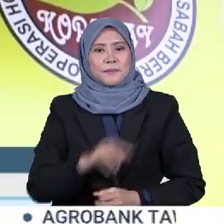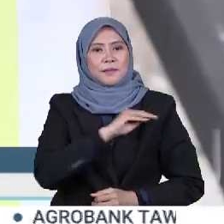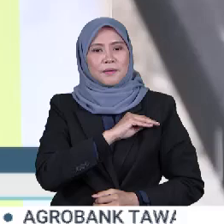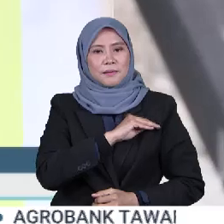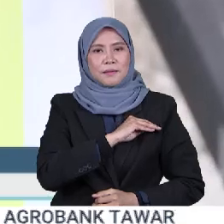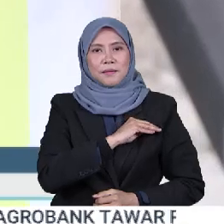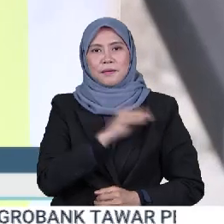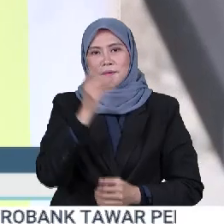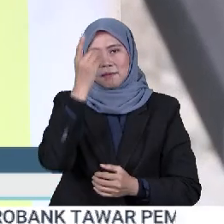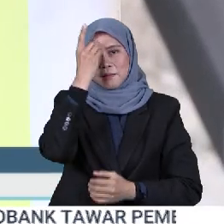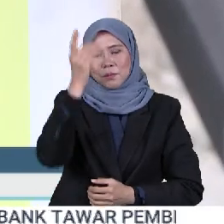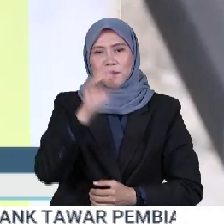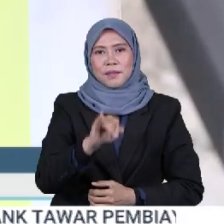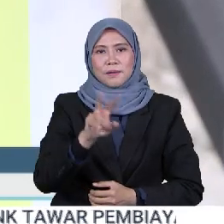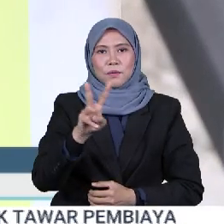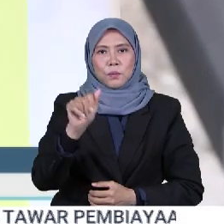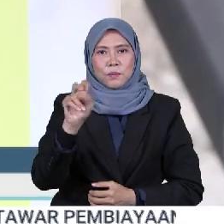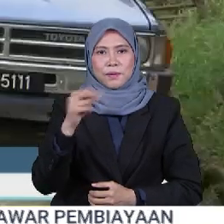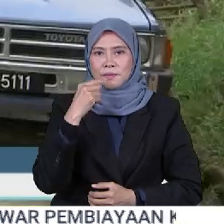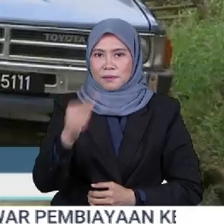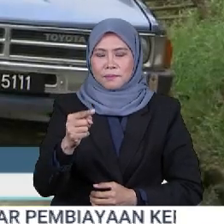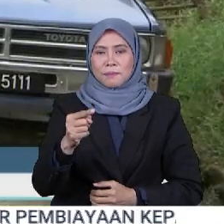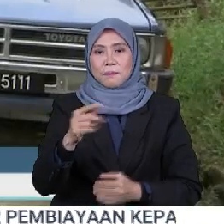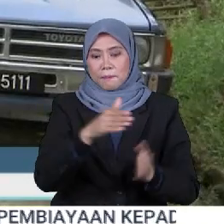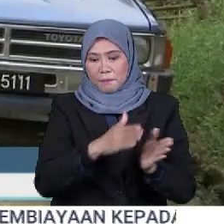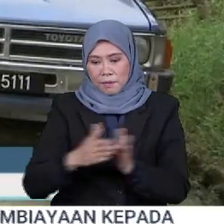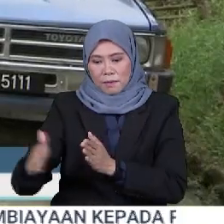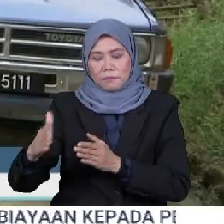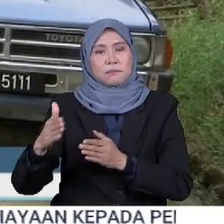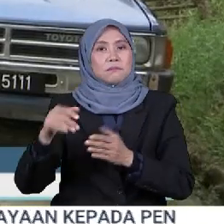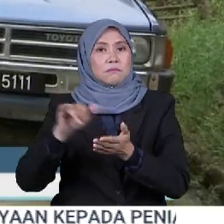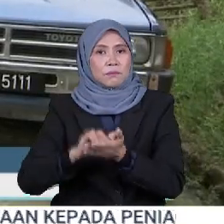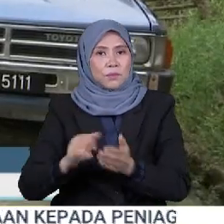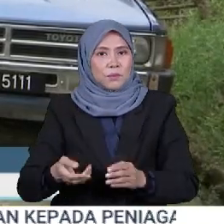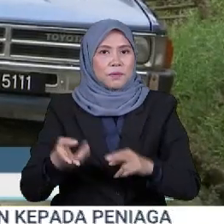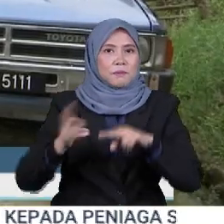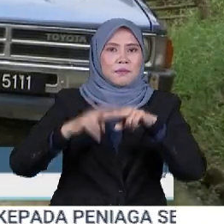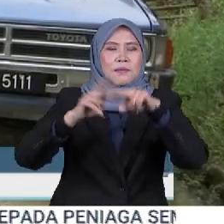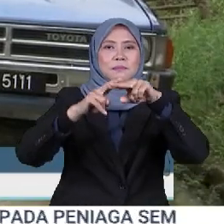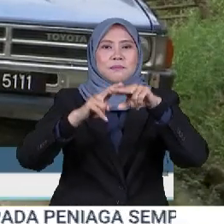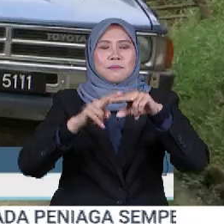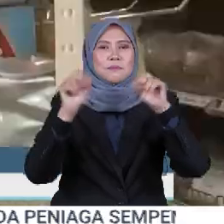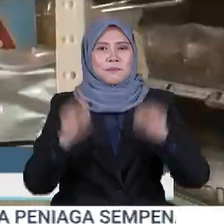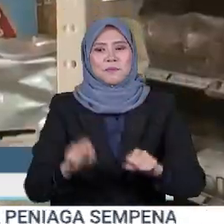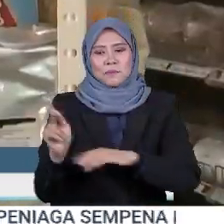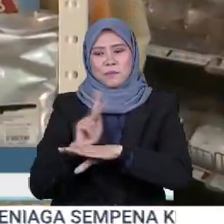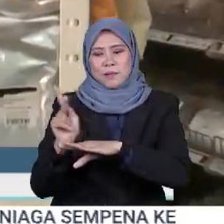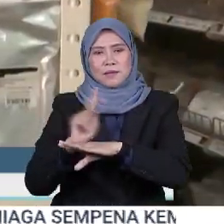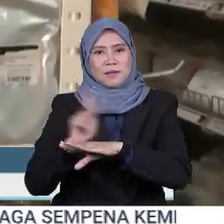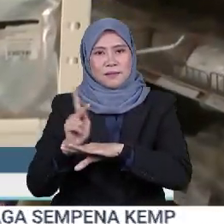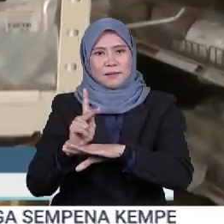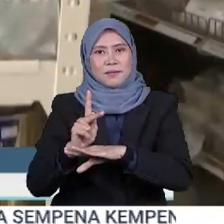Menterinya Dato' Iwan Benedict berkata pelan tersebut menggariskan inisiatif untuk meningkatkan keupayaan koperasi